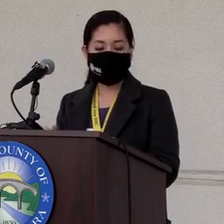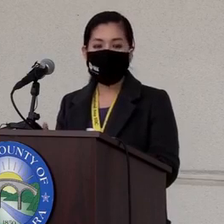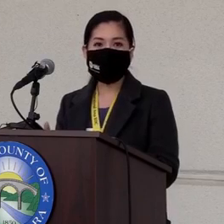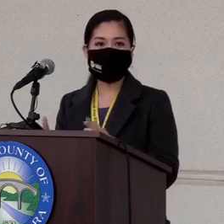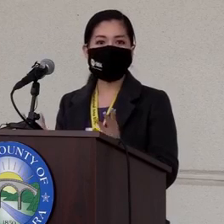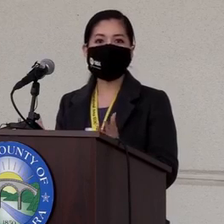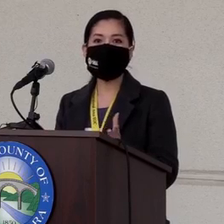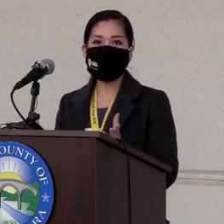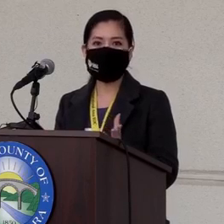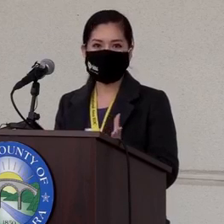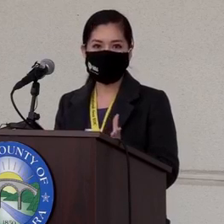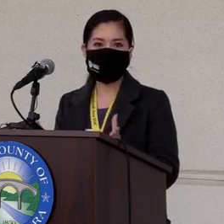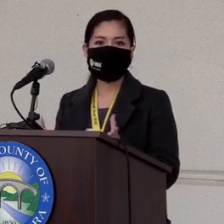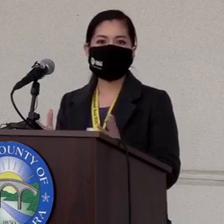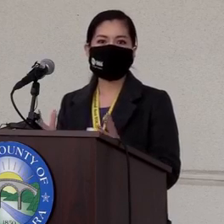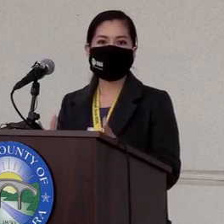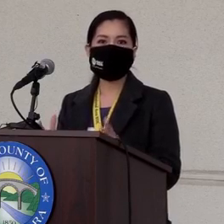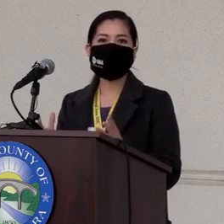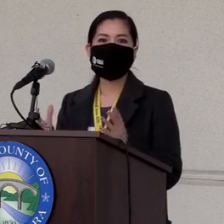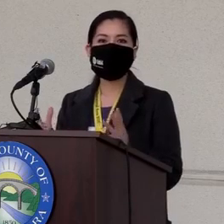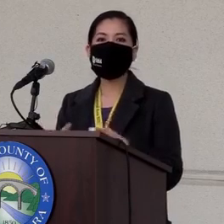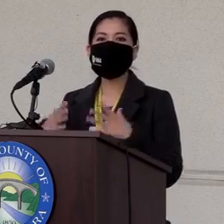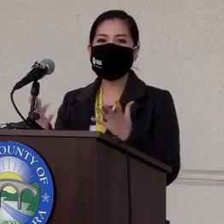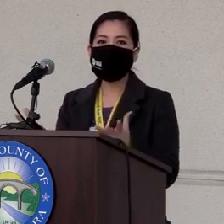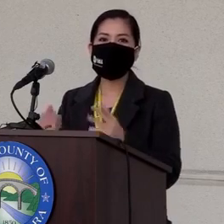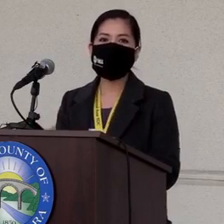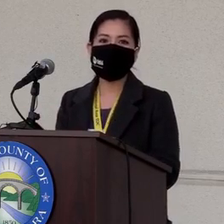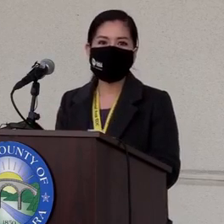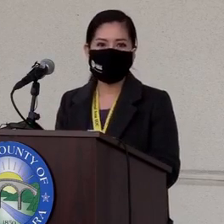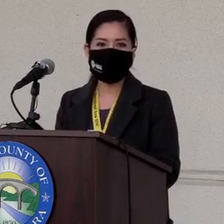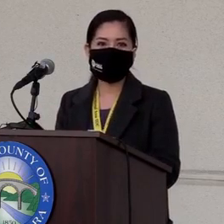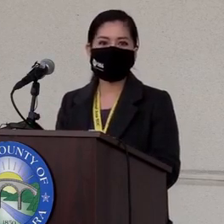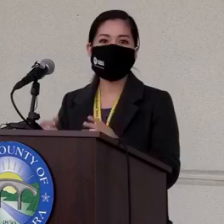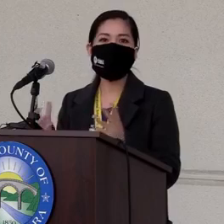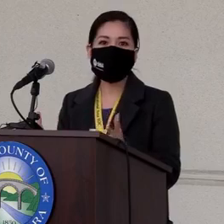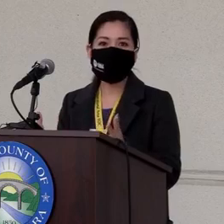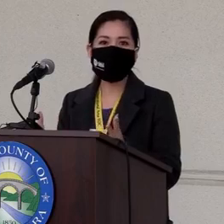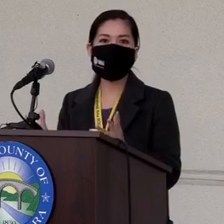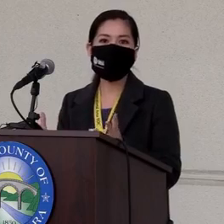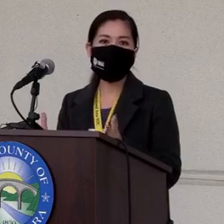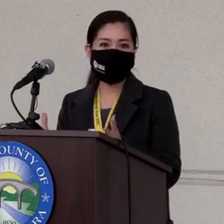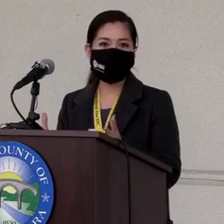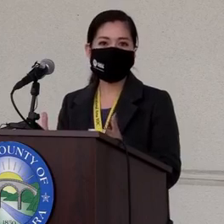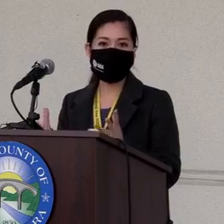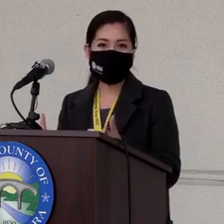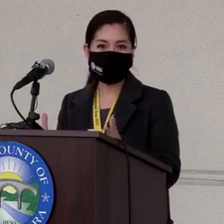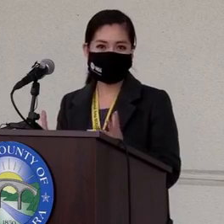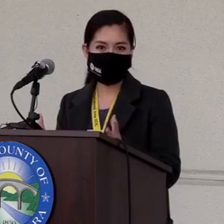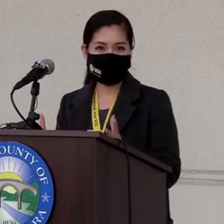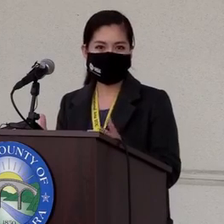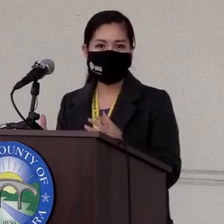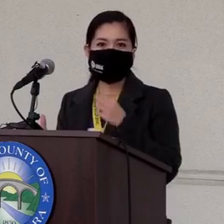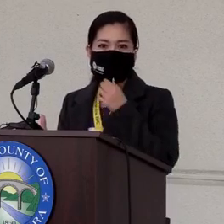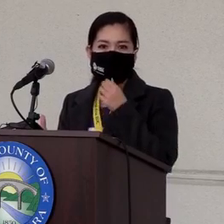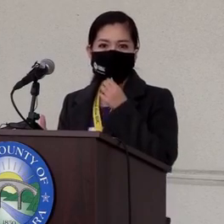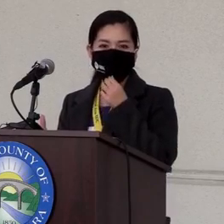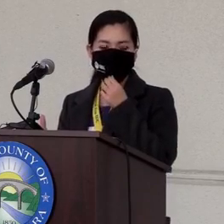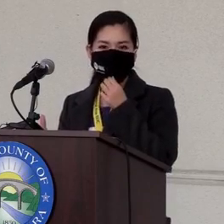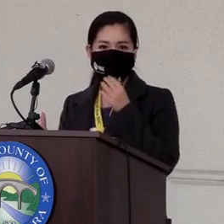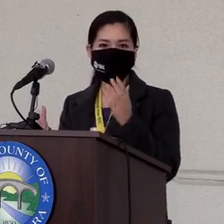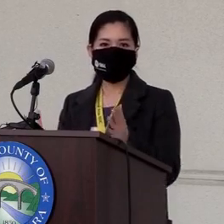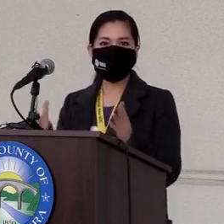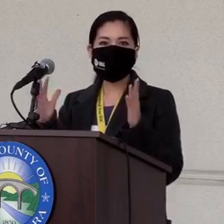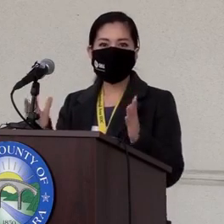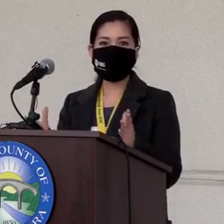và số lượng vaccine ban đầu sẽ cung cấp như thế nào đến cộng đồng là sẽ tuân theo các chính quyền tiểu bang và liên bang. Thành ra là